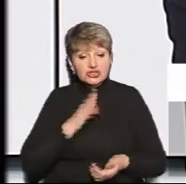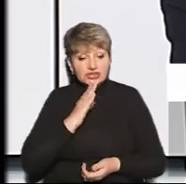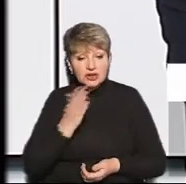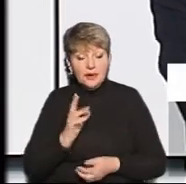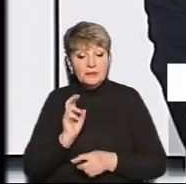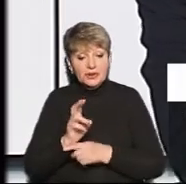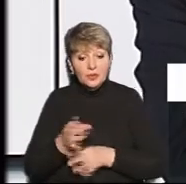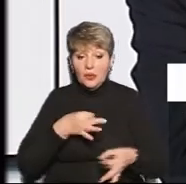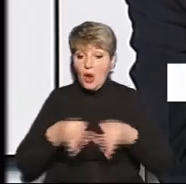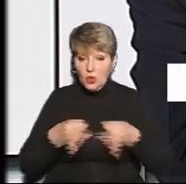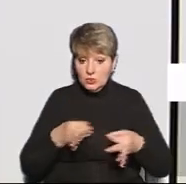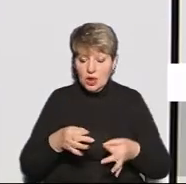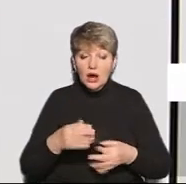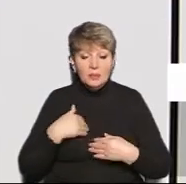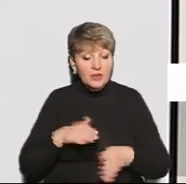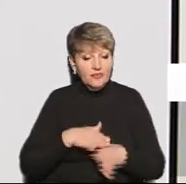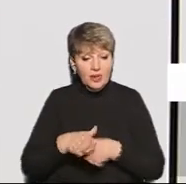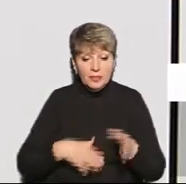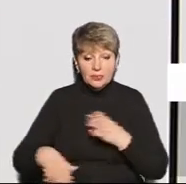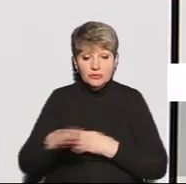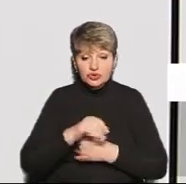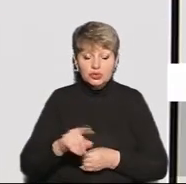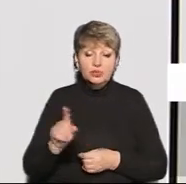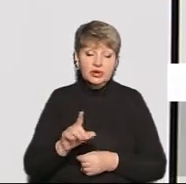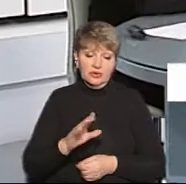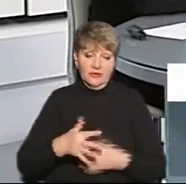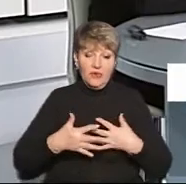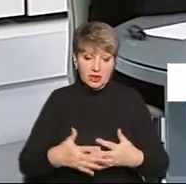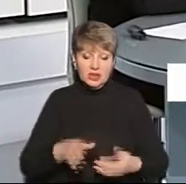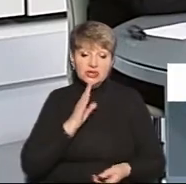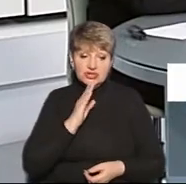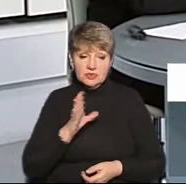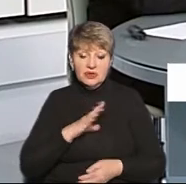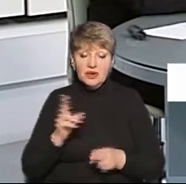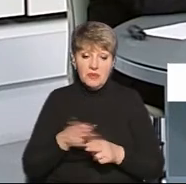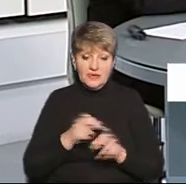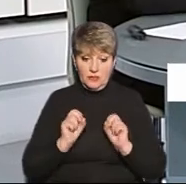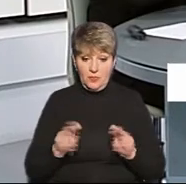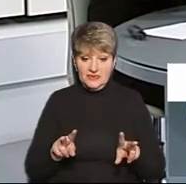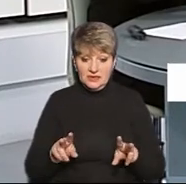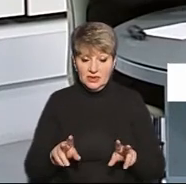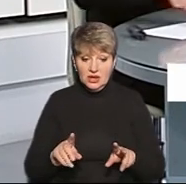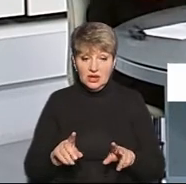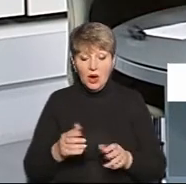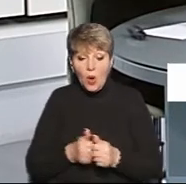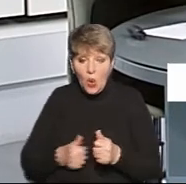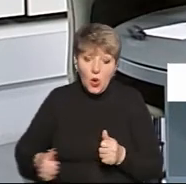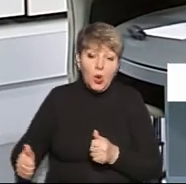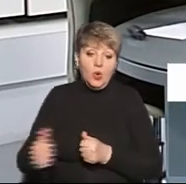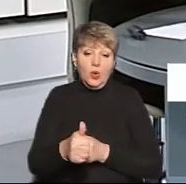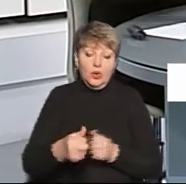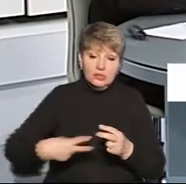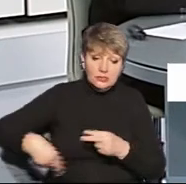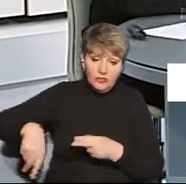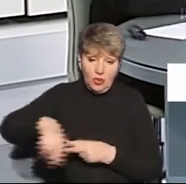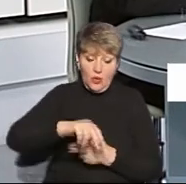на консультацію? Ми зробимо все, що ці будуть вагітні жінки убезпечені. То вони будуть окремо, абсолютно. І якщо буде шпиталь, це буде окремий корпус